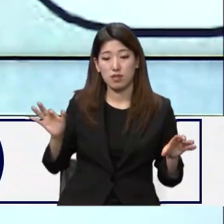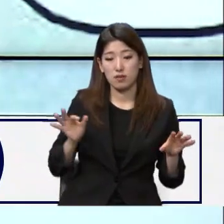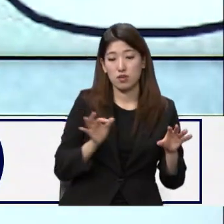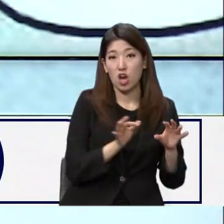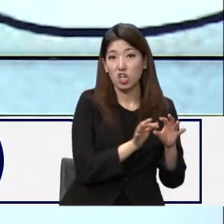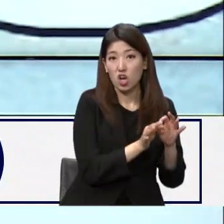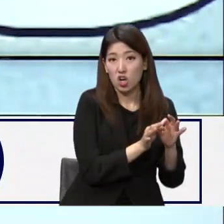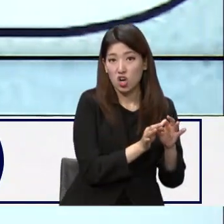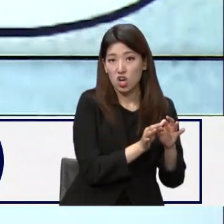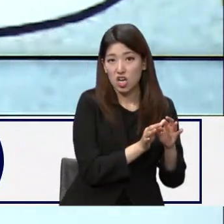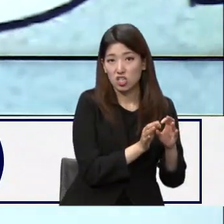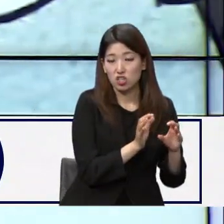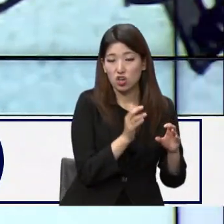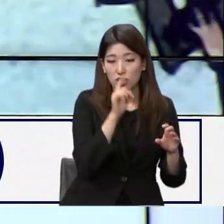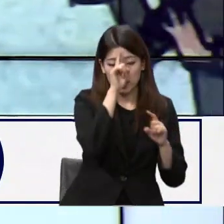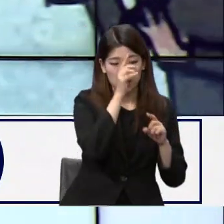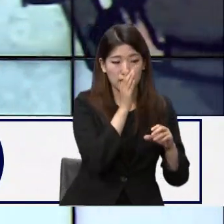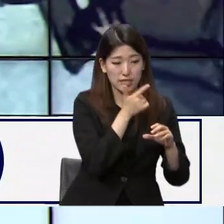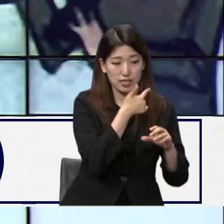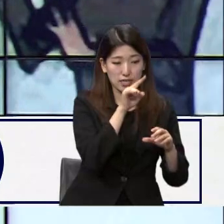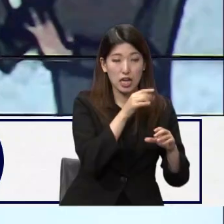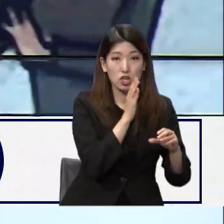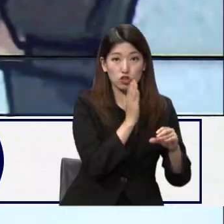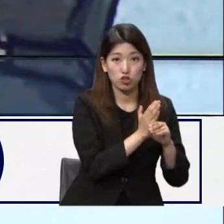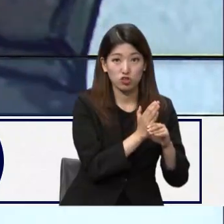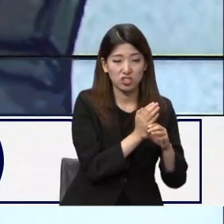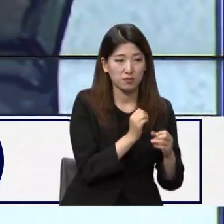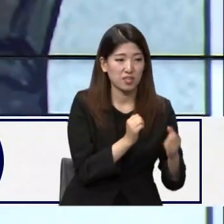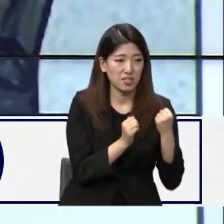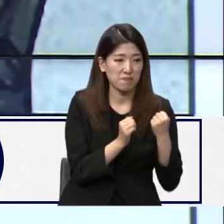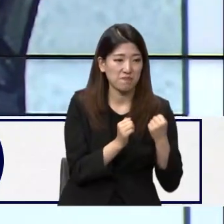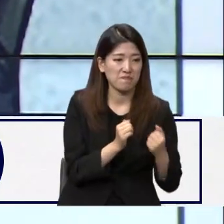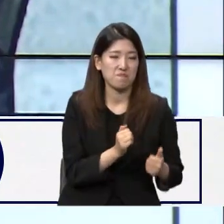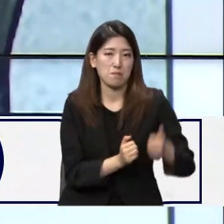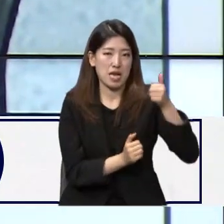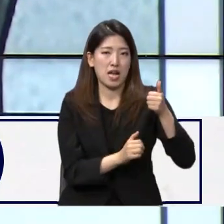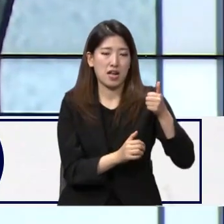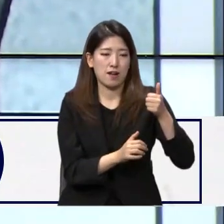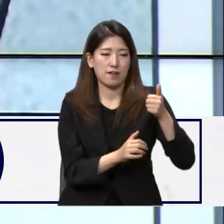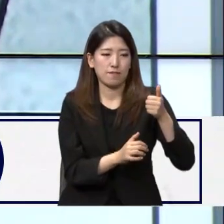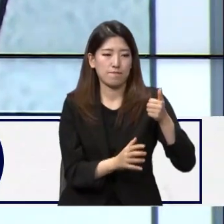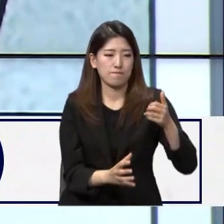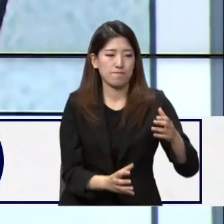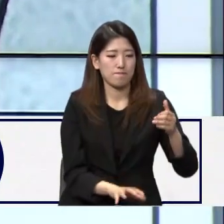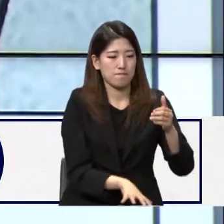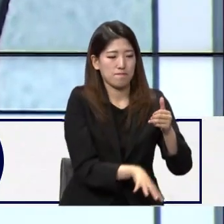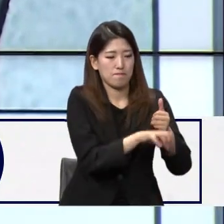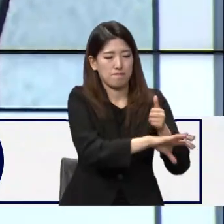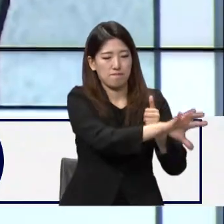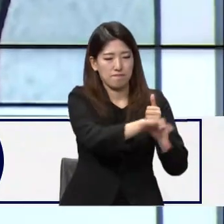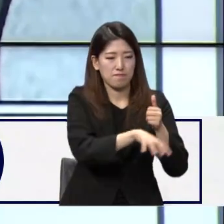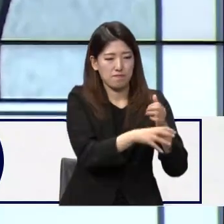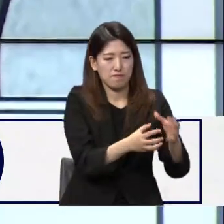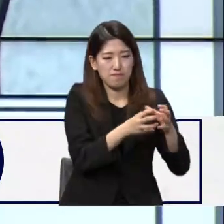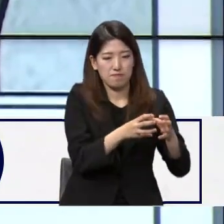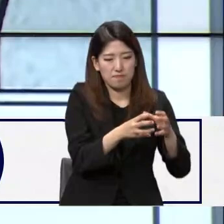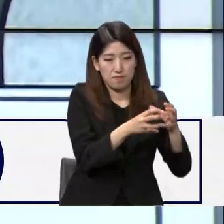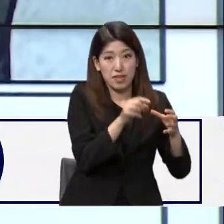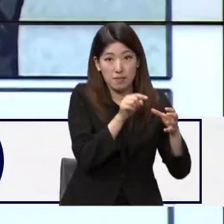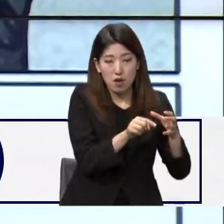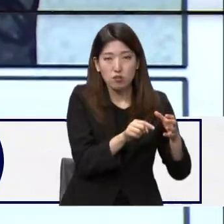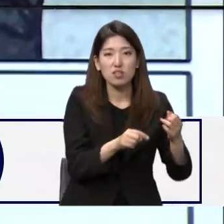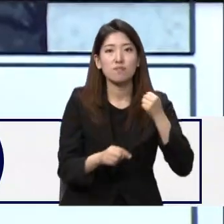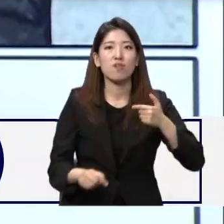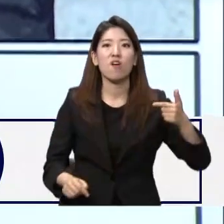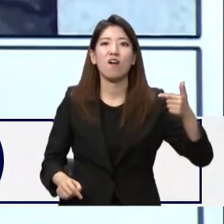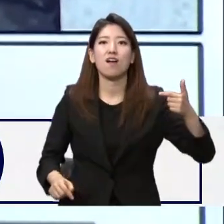사실은 정치에서는 구심점이 탁 있는 거하고 없는 거하고는 사실은 그 효과는 완전히 좀 다릅니다 그런 거는